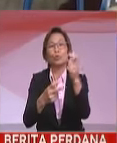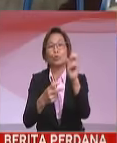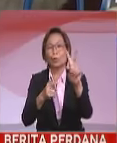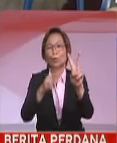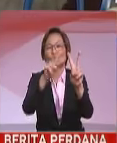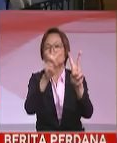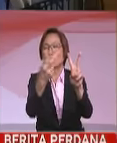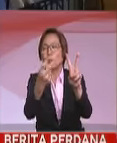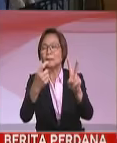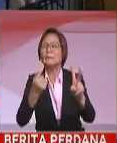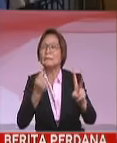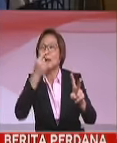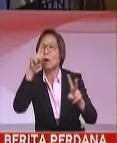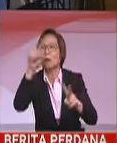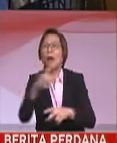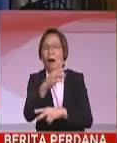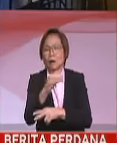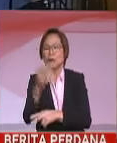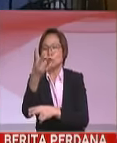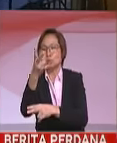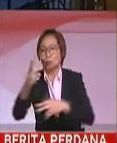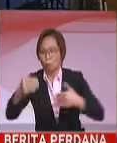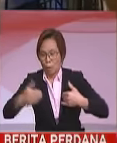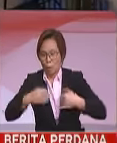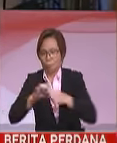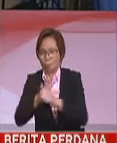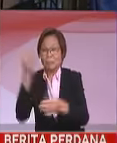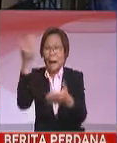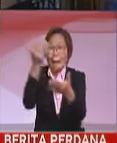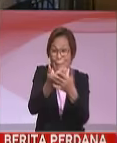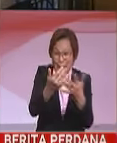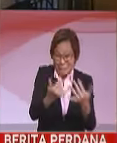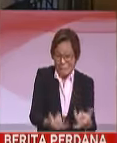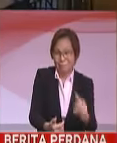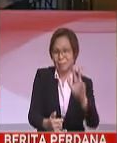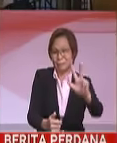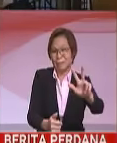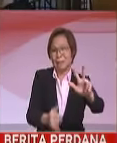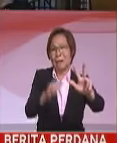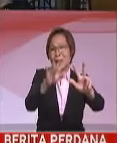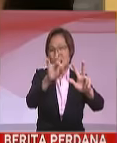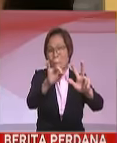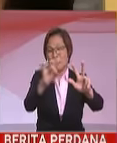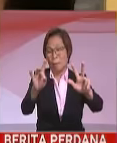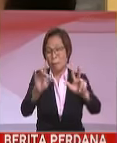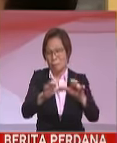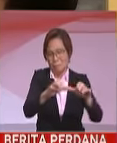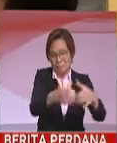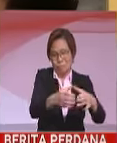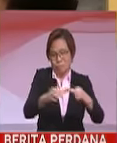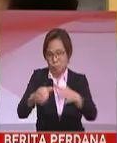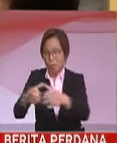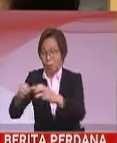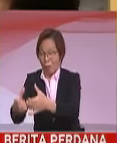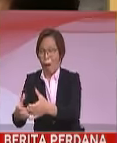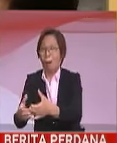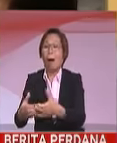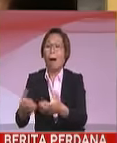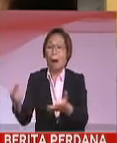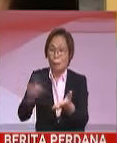Bahru dan 17 dikesan positif. Sehingga hari ini, sebanyak 388 kluster telah dilaporkan